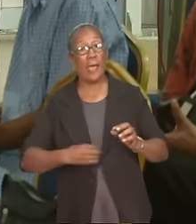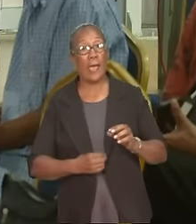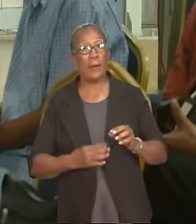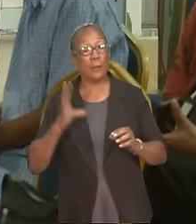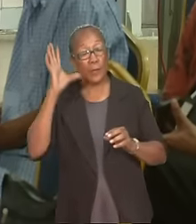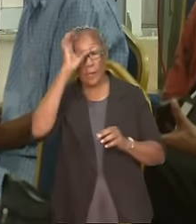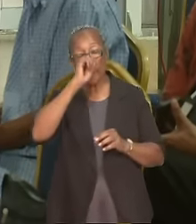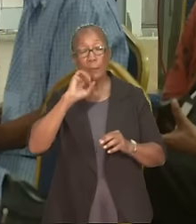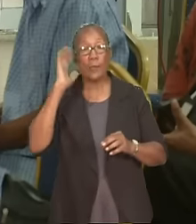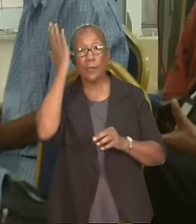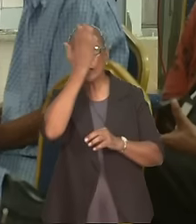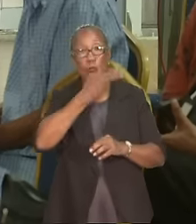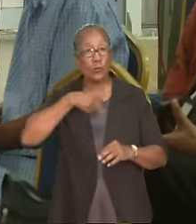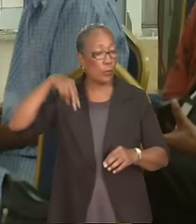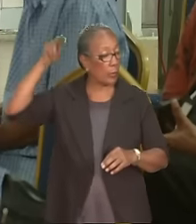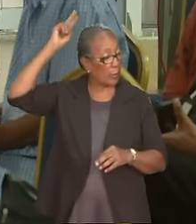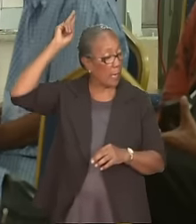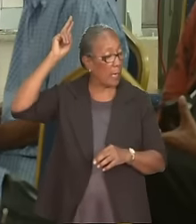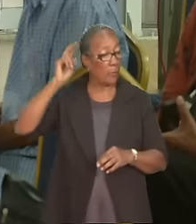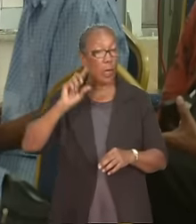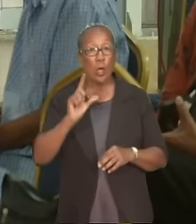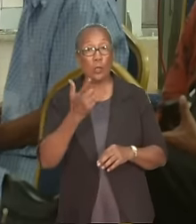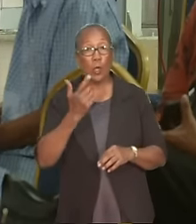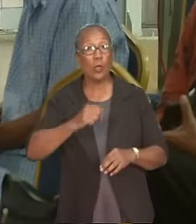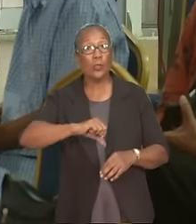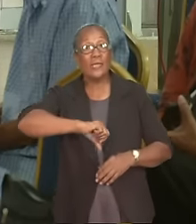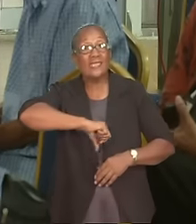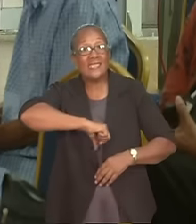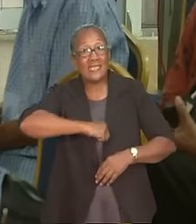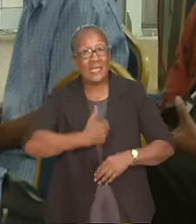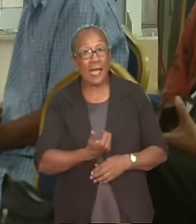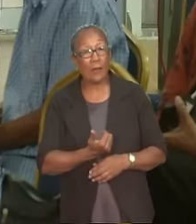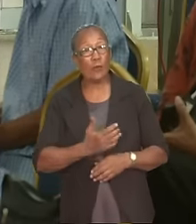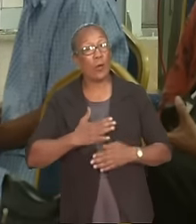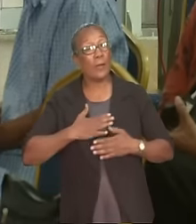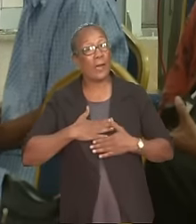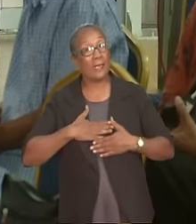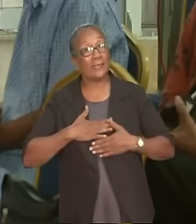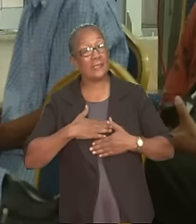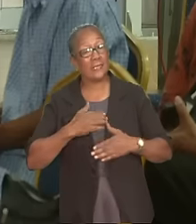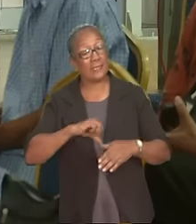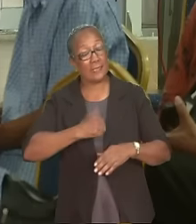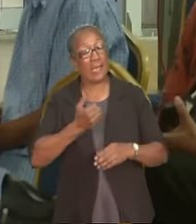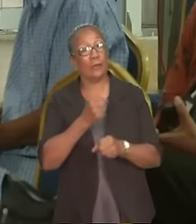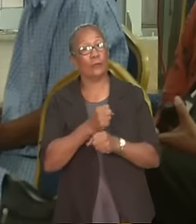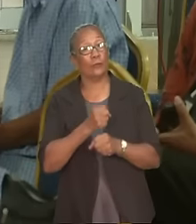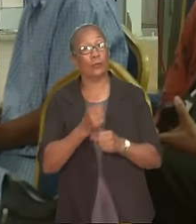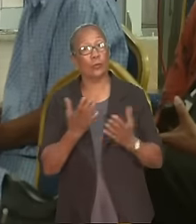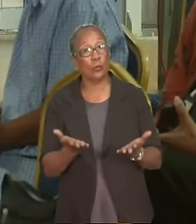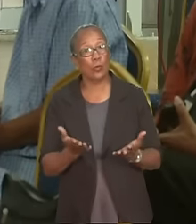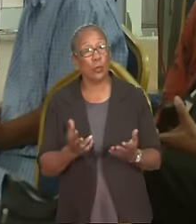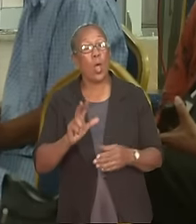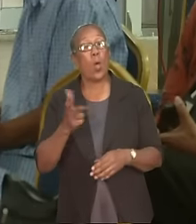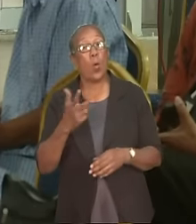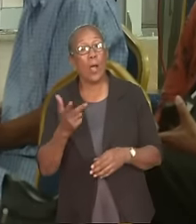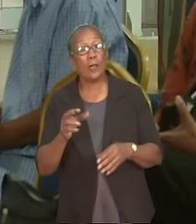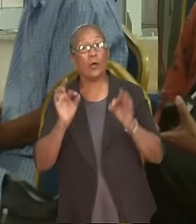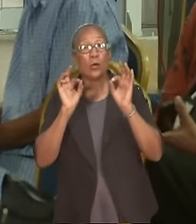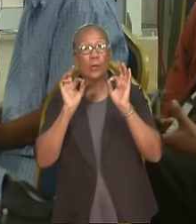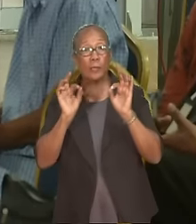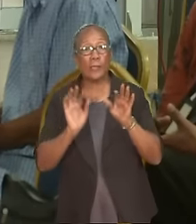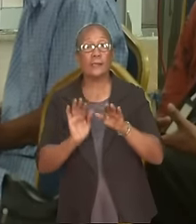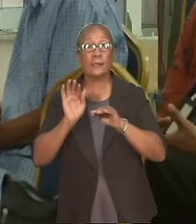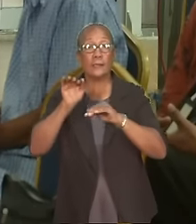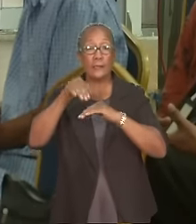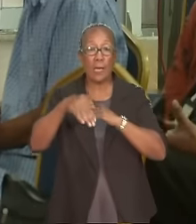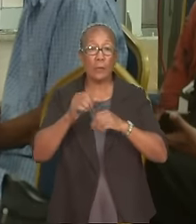niet zelf in staat is de broek op te houden. Welke concrete stappen worden er genomen om dat wel te kunnen